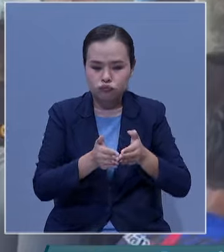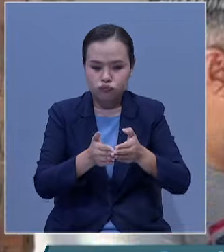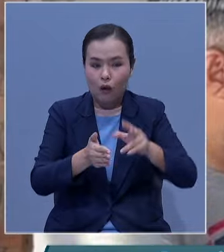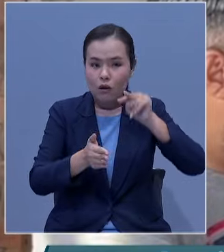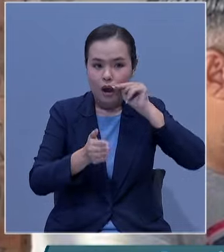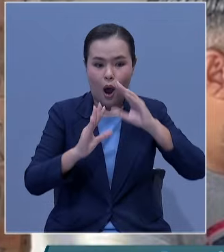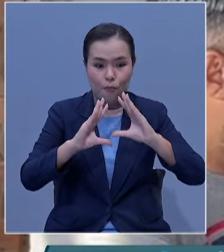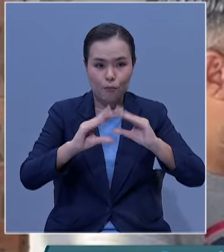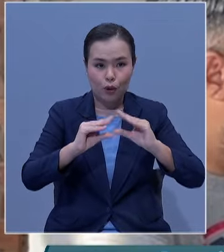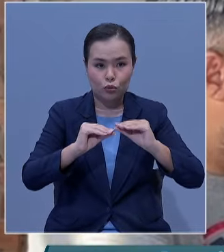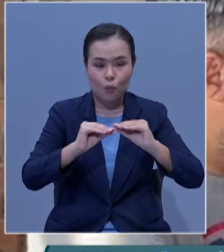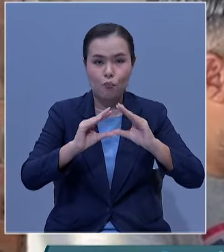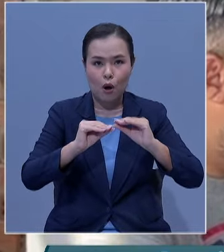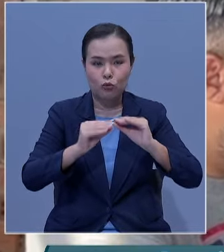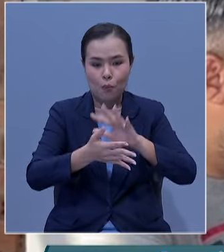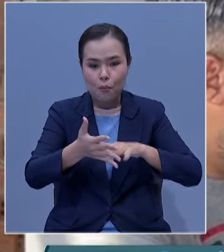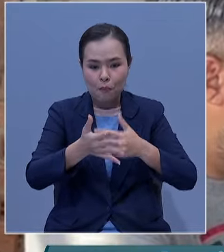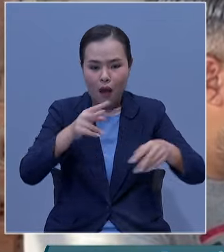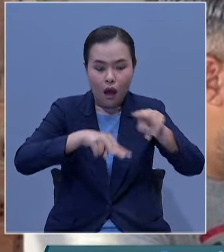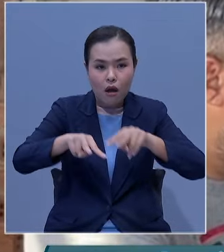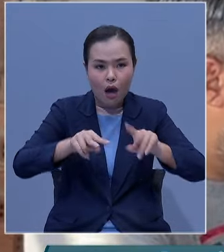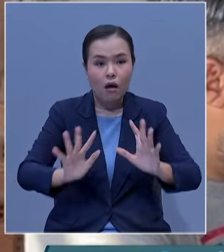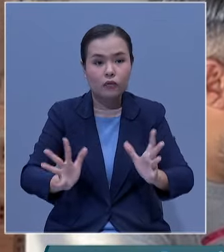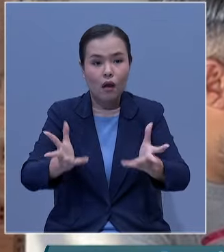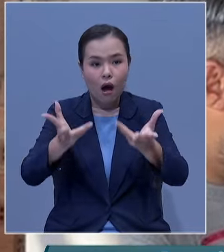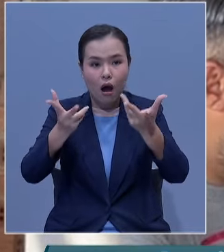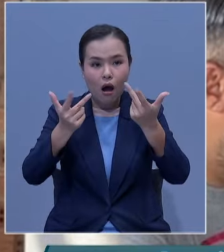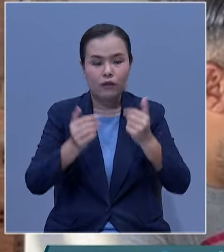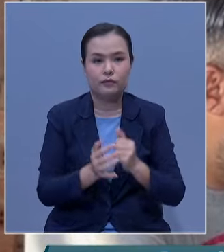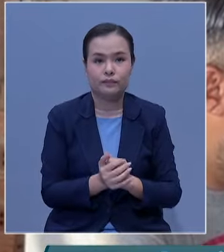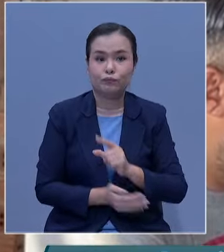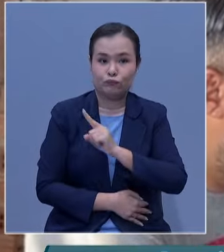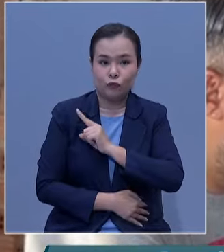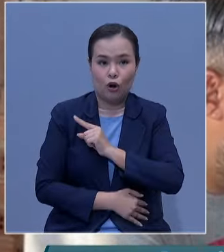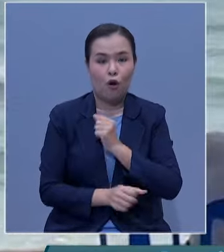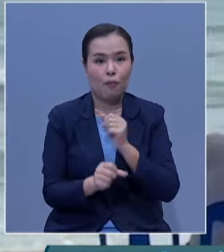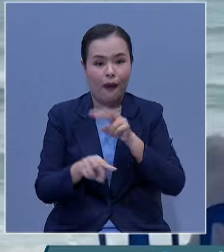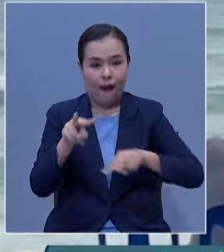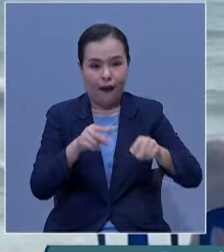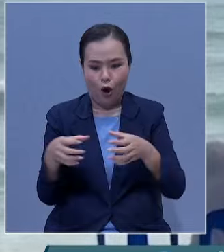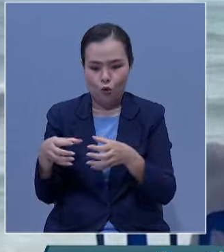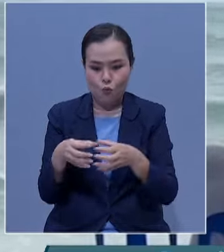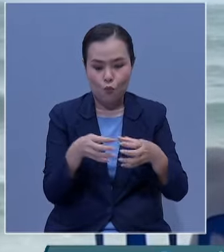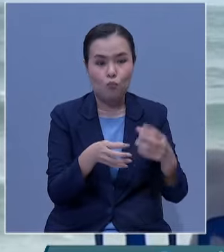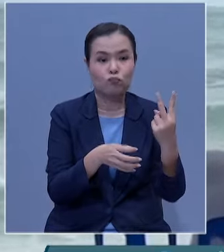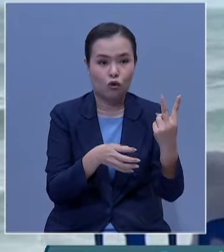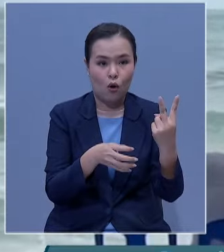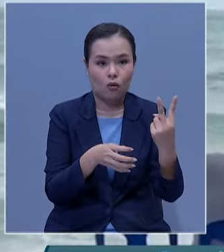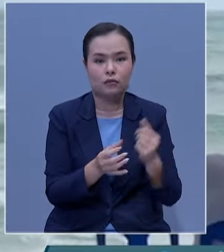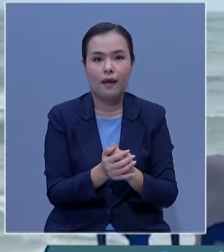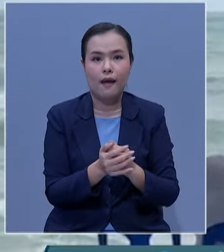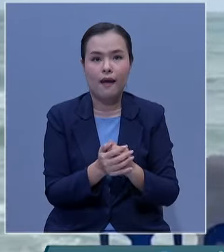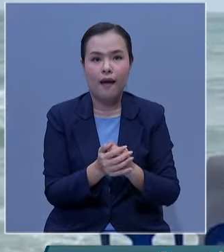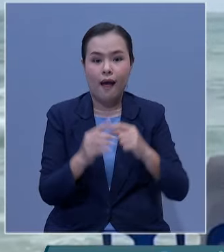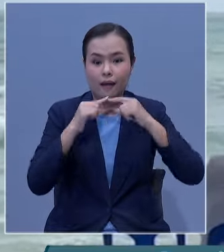มเพื่อวางแผนในการค้นหาร่างของน้องวิทย์ที่สูญหายนะครับโดยภารกิจการค้นหาแบ่งเป็น2ชุดประกอบด้วยชุดค้นหาท